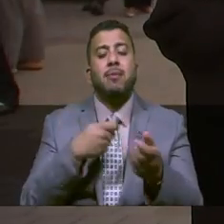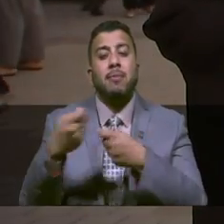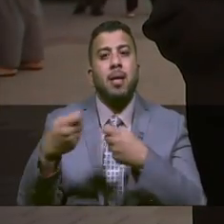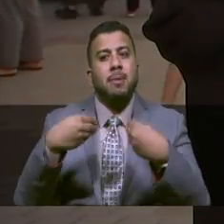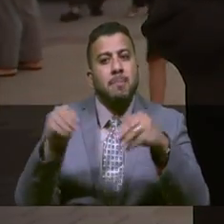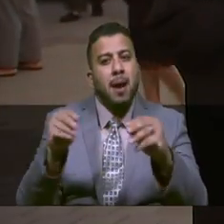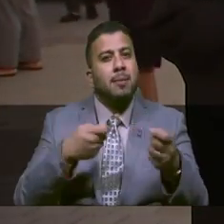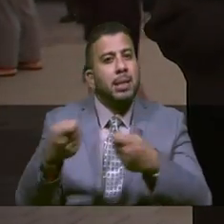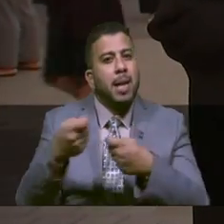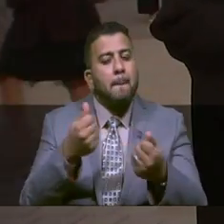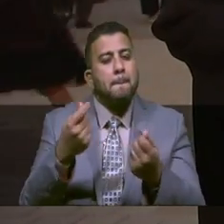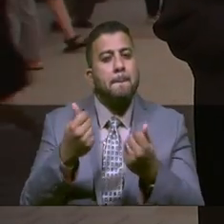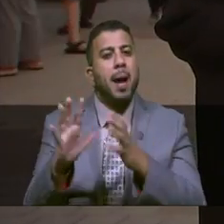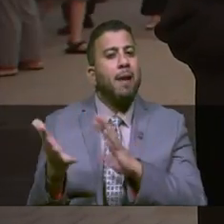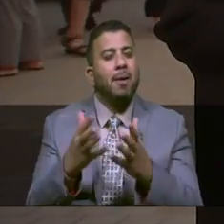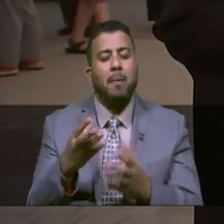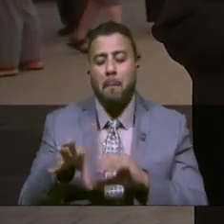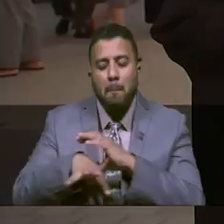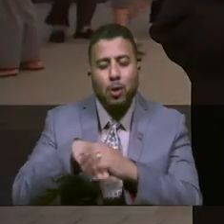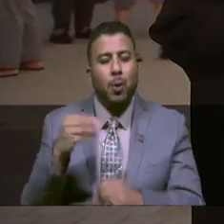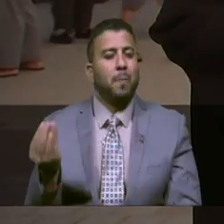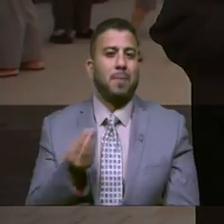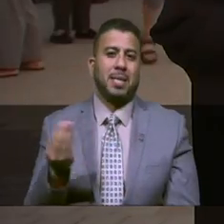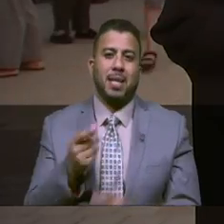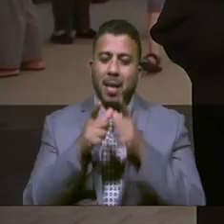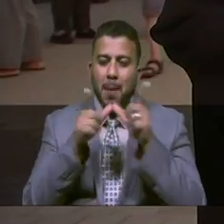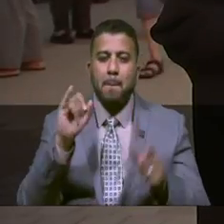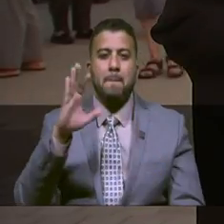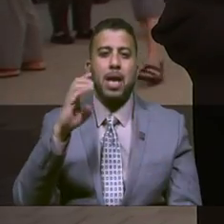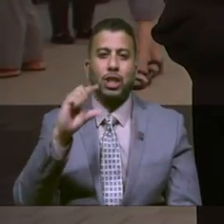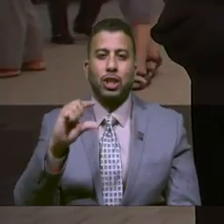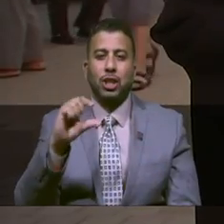الاستثمار المالي في مشروع بسيط. لأخبار الدار، مجد السويدي، الشارقة.